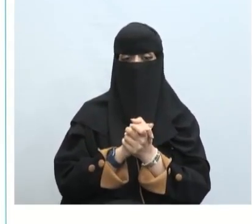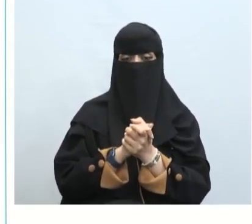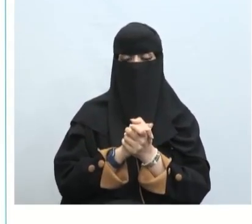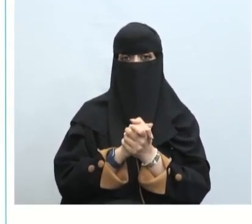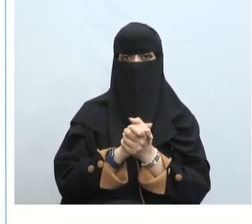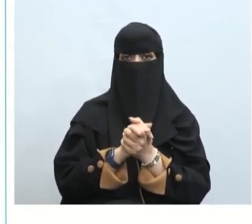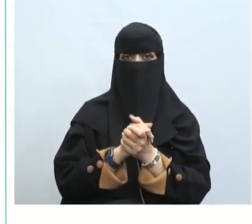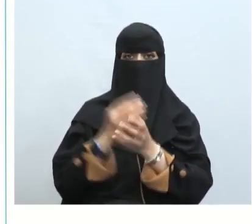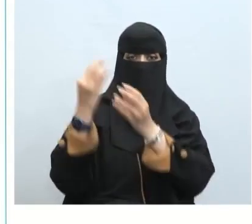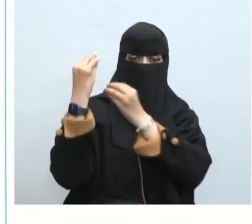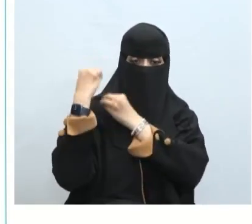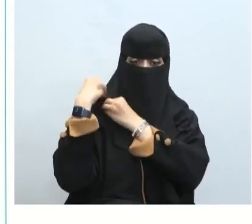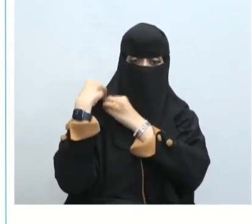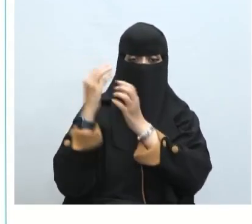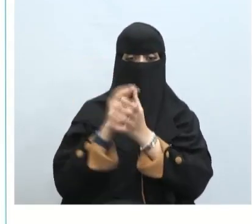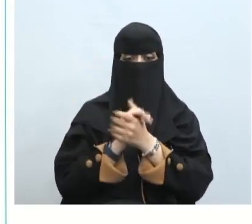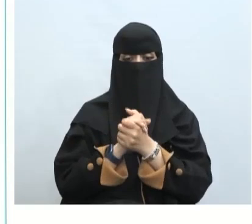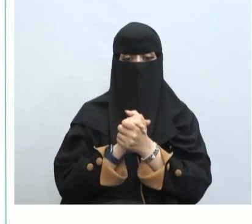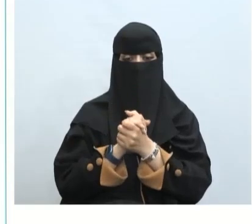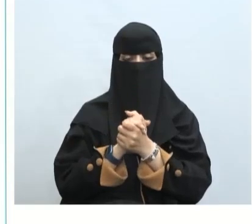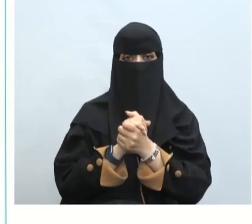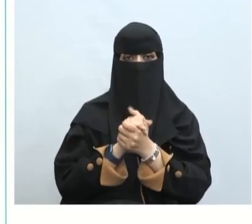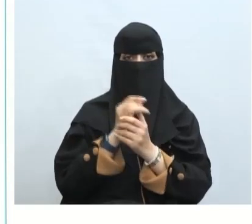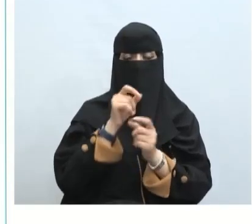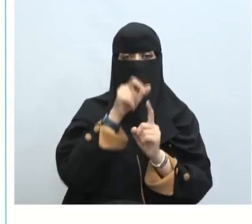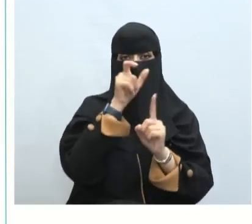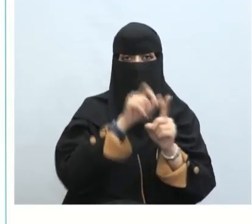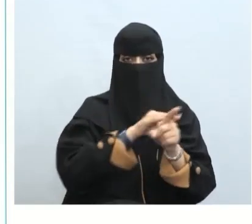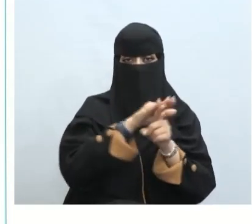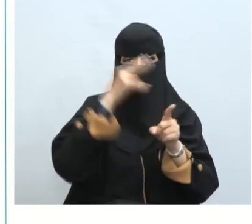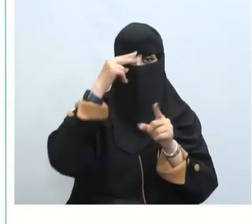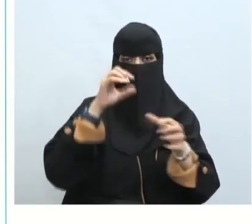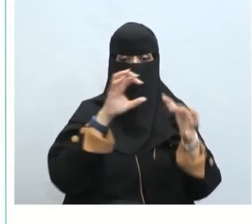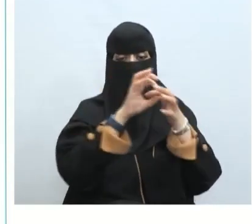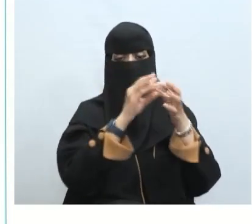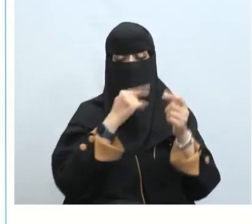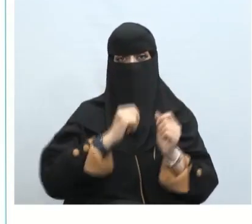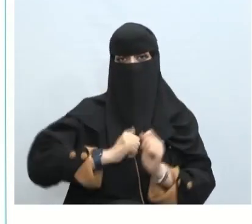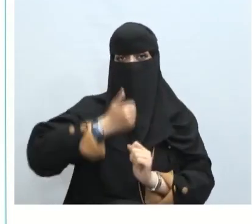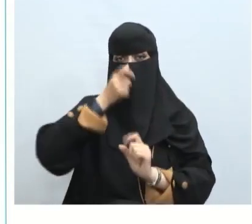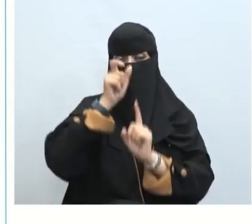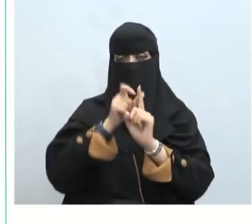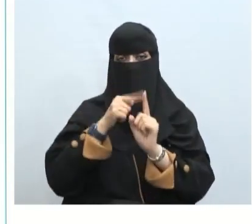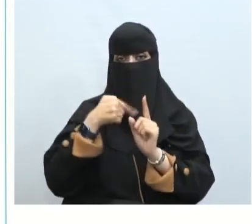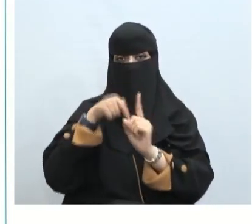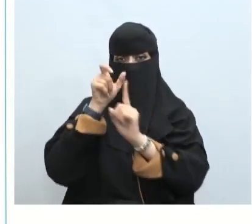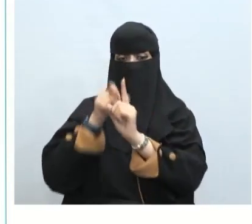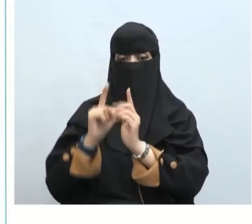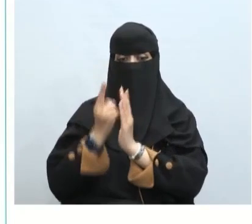الثواب والاجر المواطنه والانتماء والثقه بالنفس